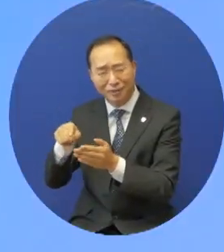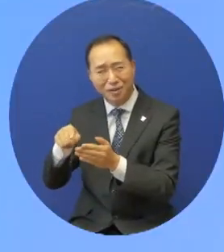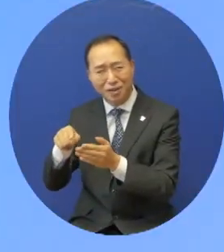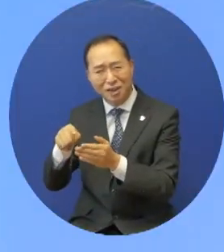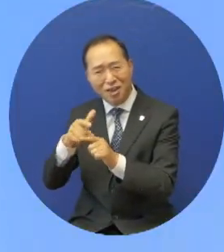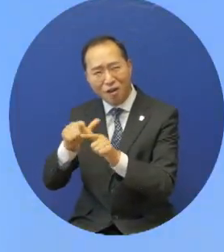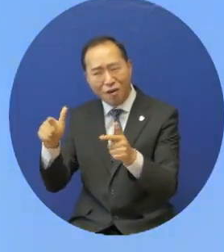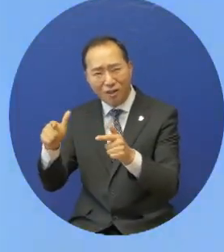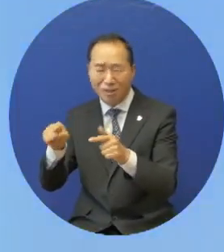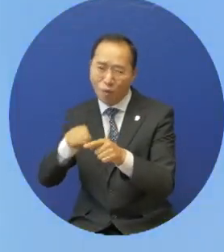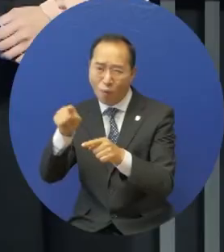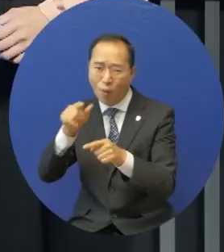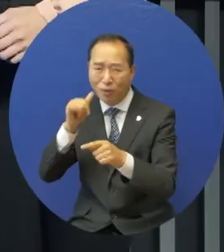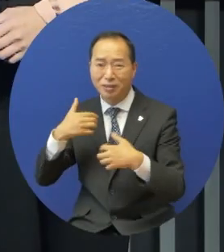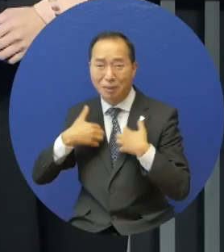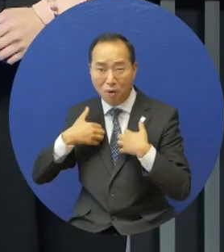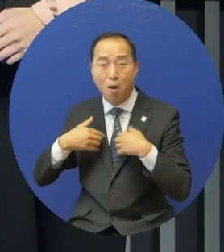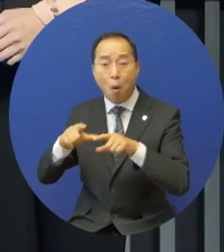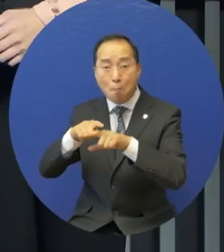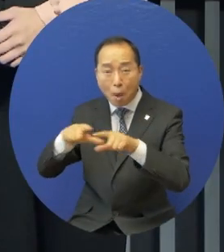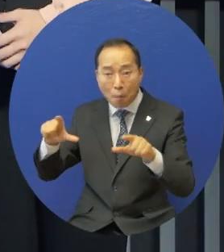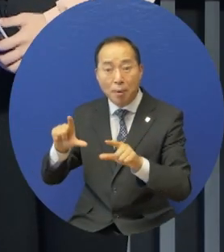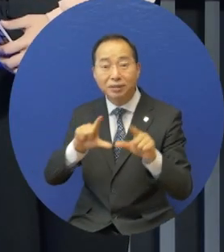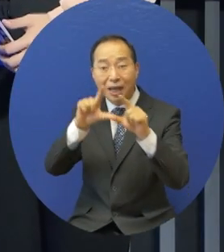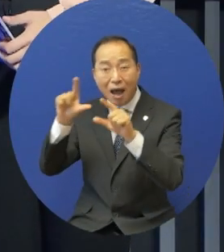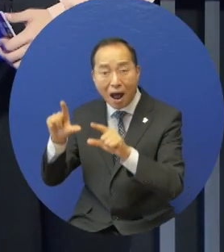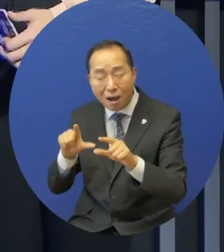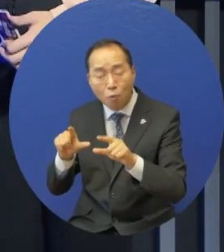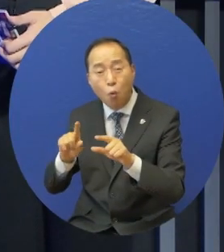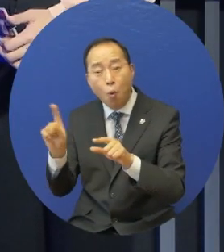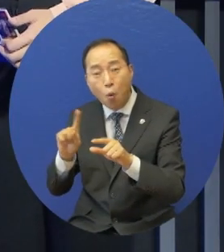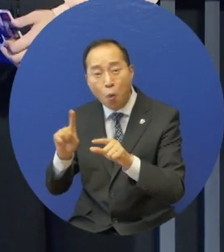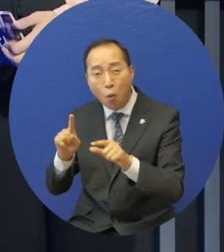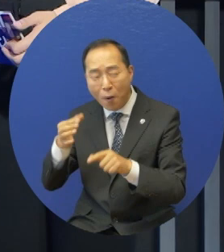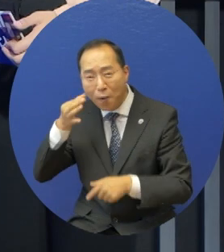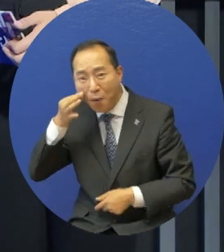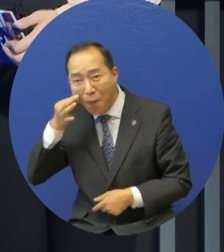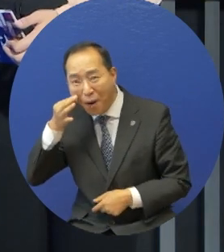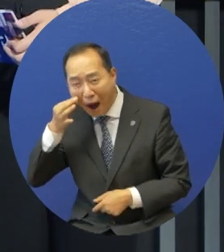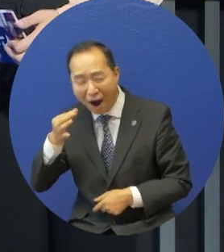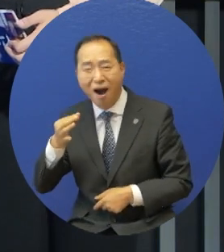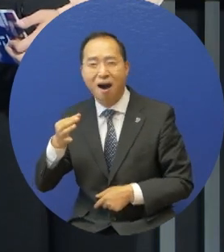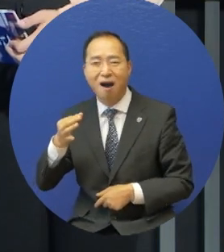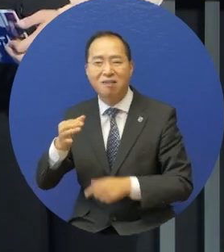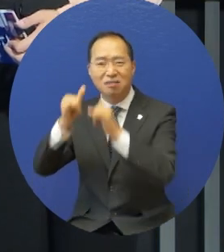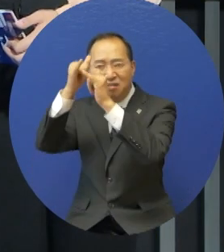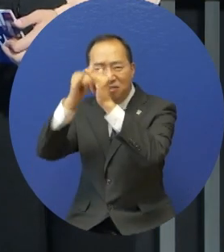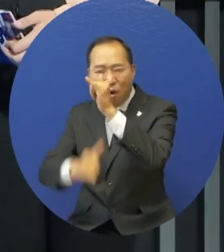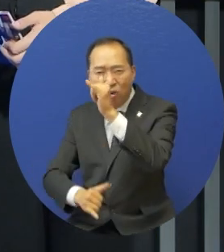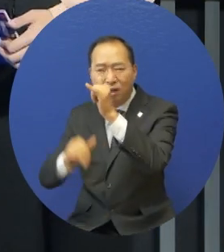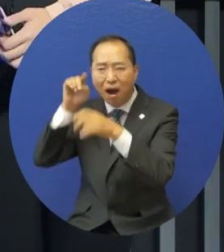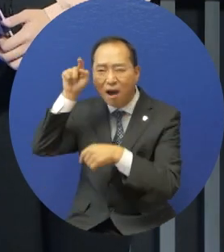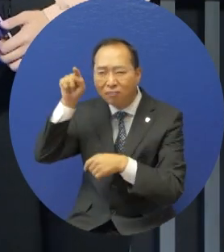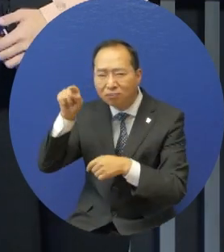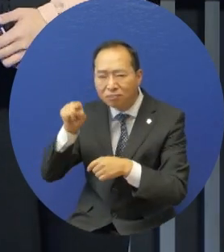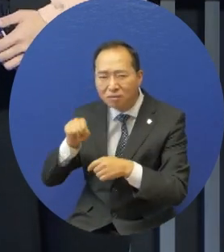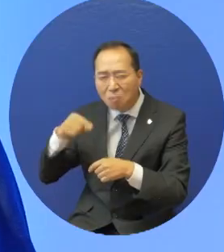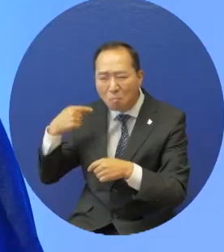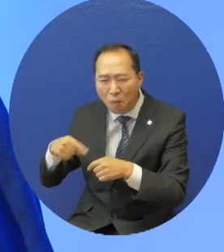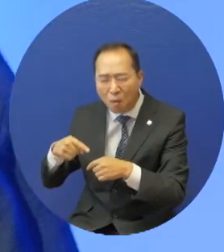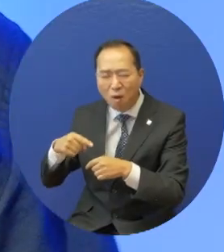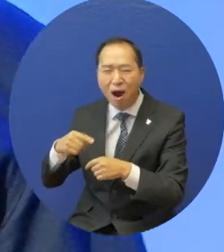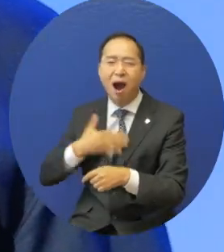굉장히 재미있었고 그다음에 평범한 사람들이 어떻게 살아가고 있고 그것이 우리의 역사 저변에 어떻게 깔려 있는지를 확인하고